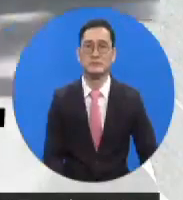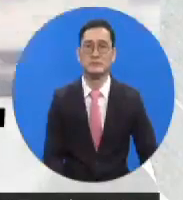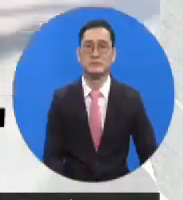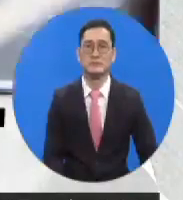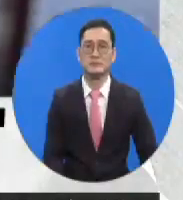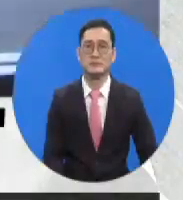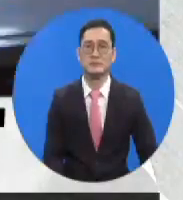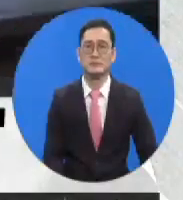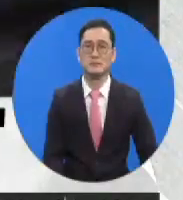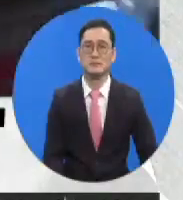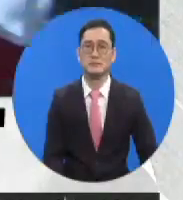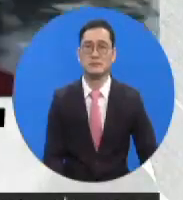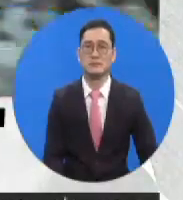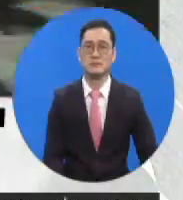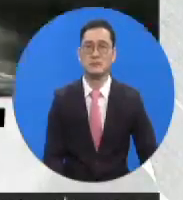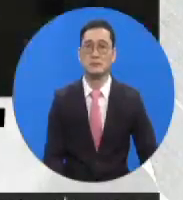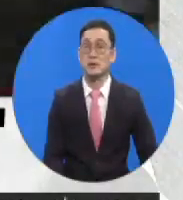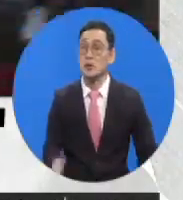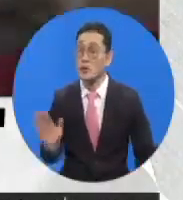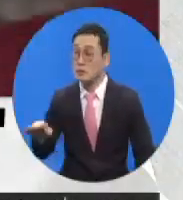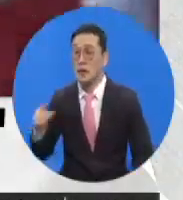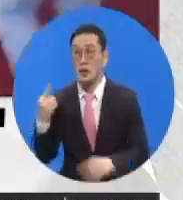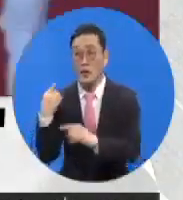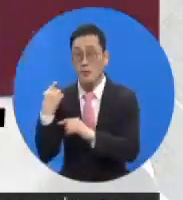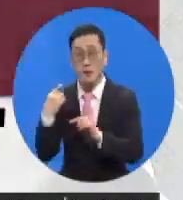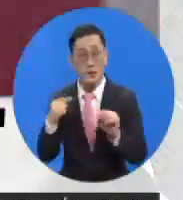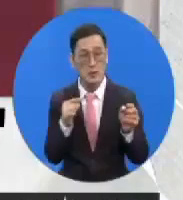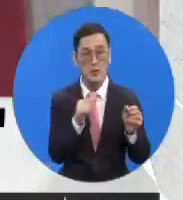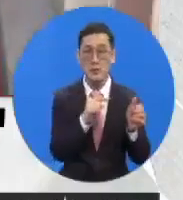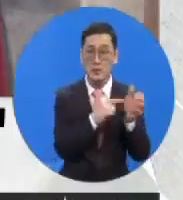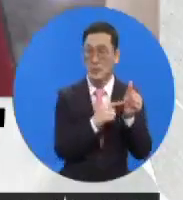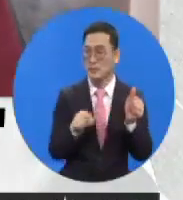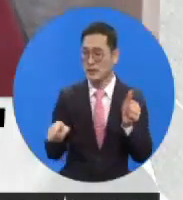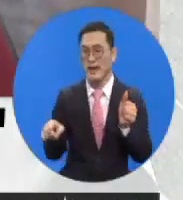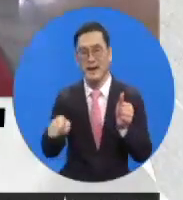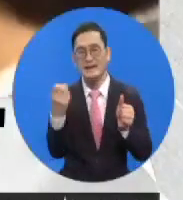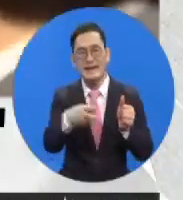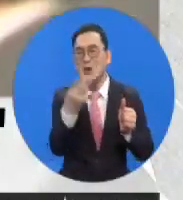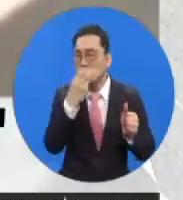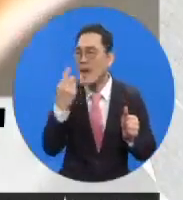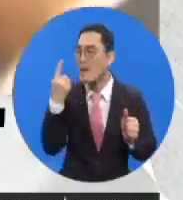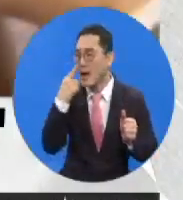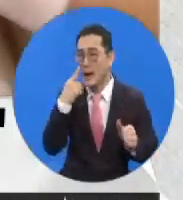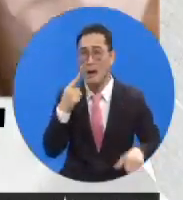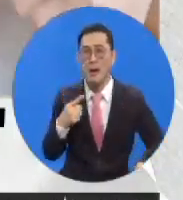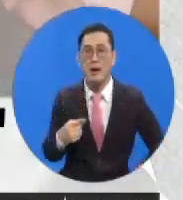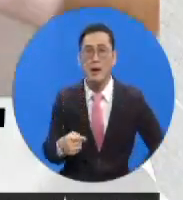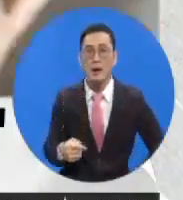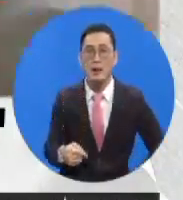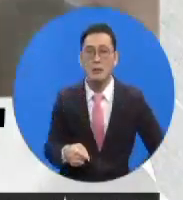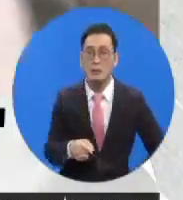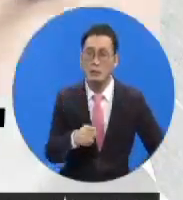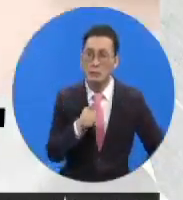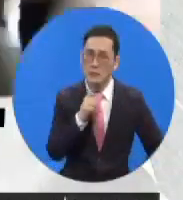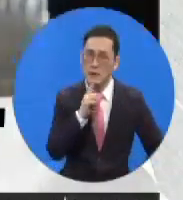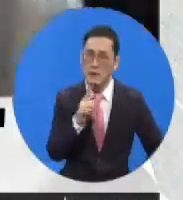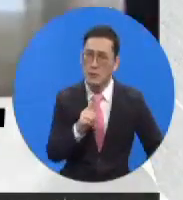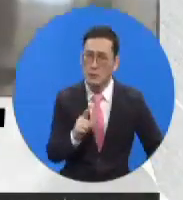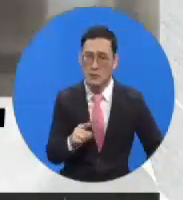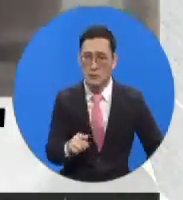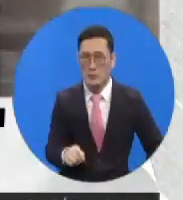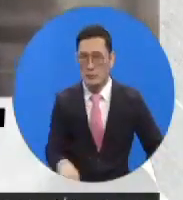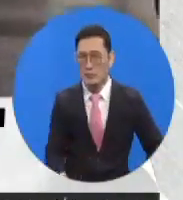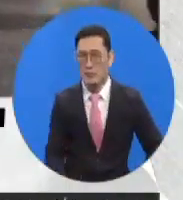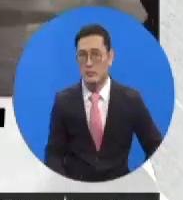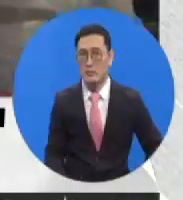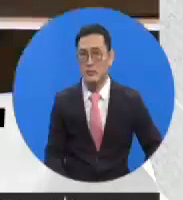의혹이 사실이 아직 명확하게 사실로 확인되지 않은 상황에서 수사지휘권을 박탈하는 게 되는 거죠. 결국 결론적으로 그런 점에서 좀 추